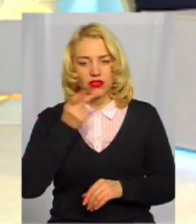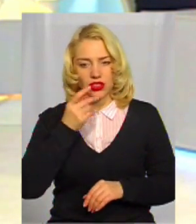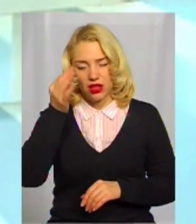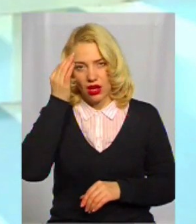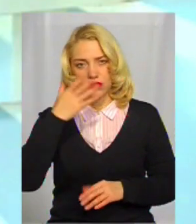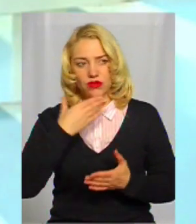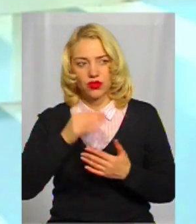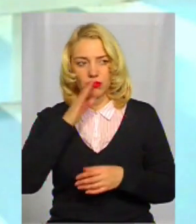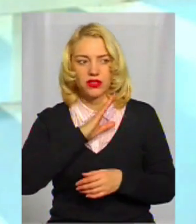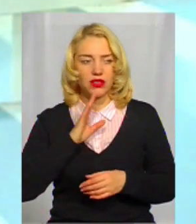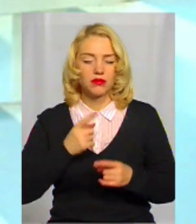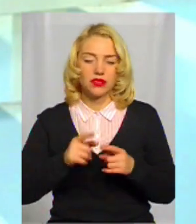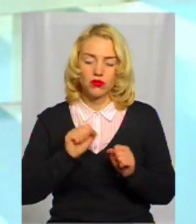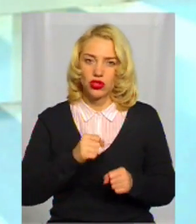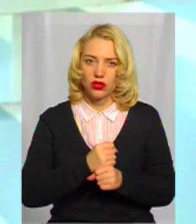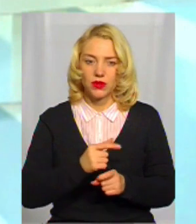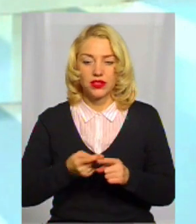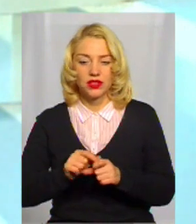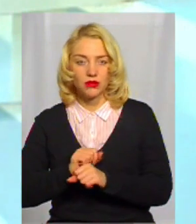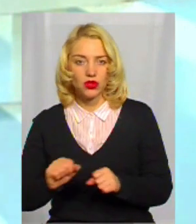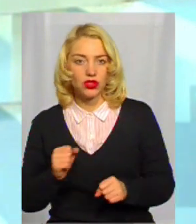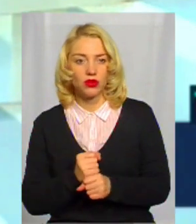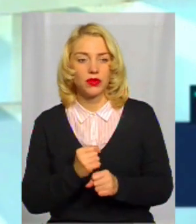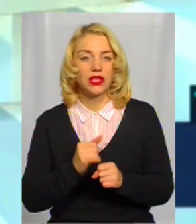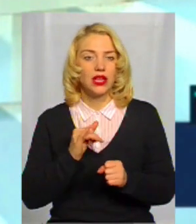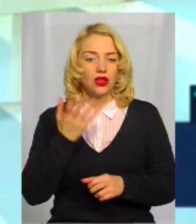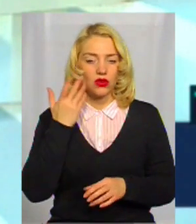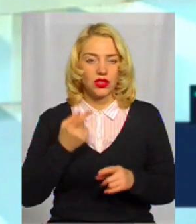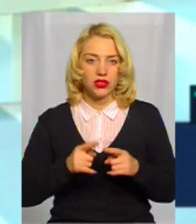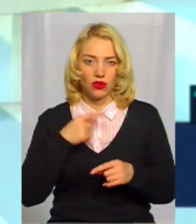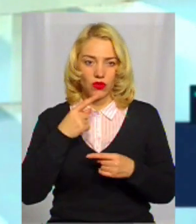що це можна робити, це не можна робити. І коли це